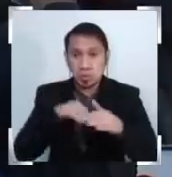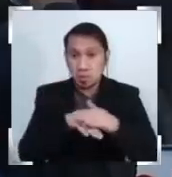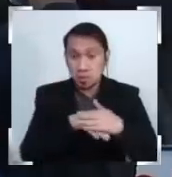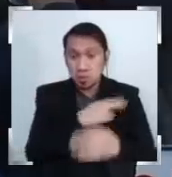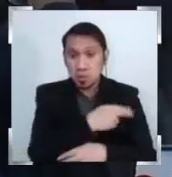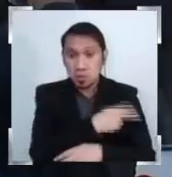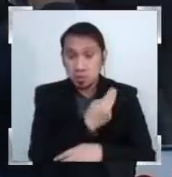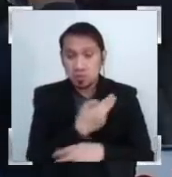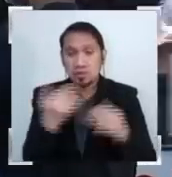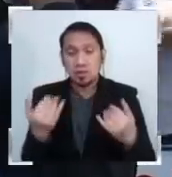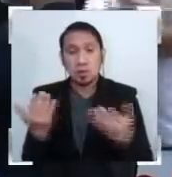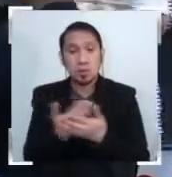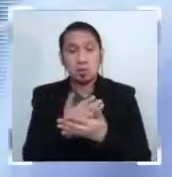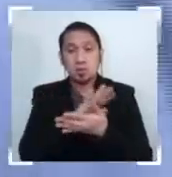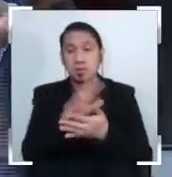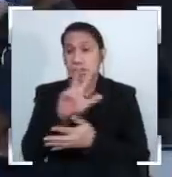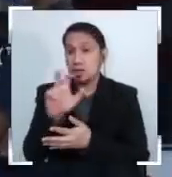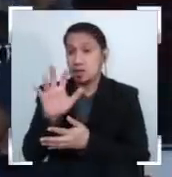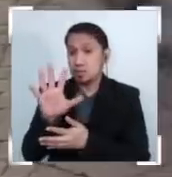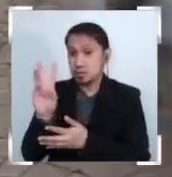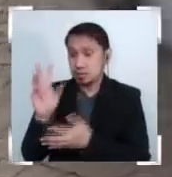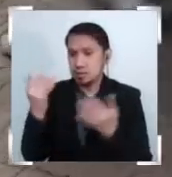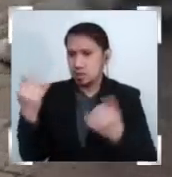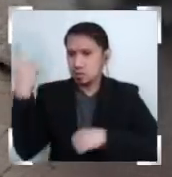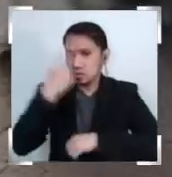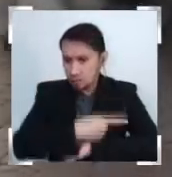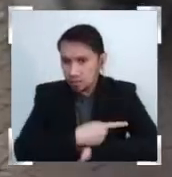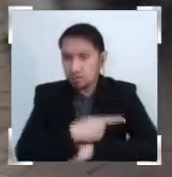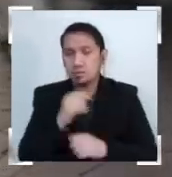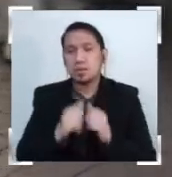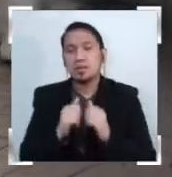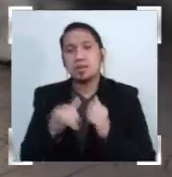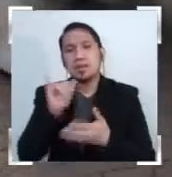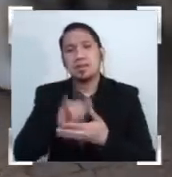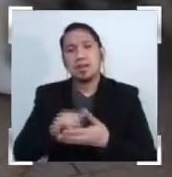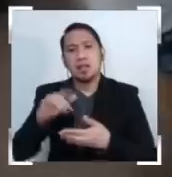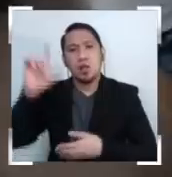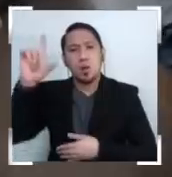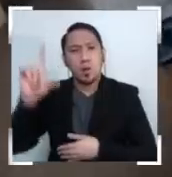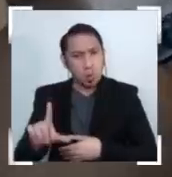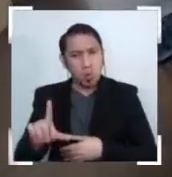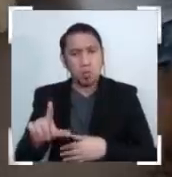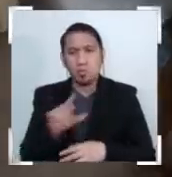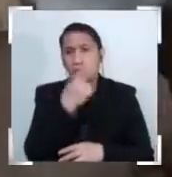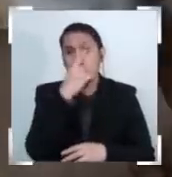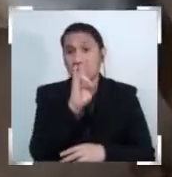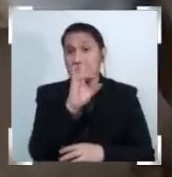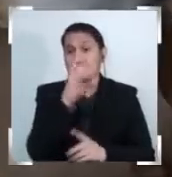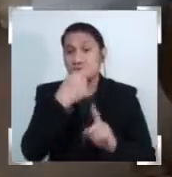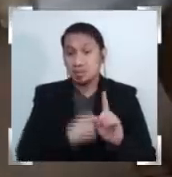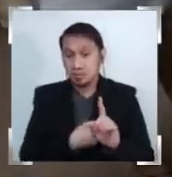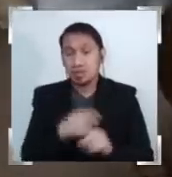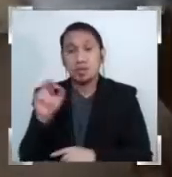new COVID cases sa 356 na naitala ngayong araw, pinakamababa sa loob ng mahigit 17 buwan. Ang 13,026